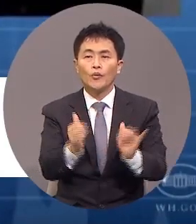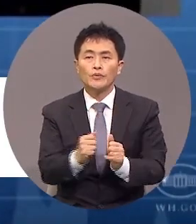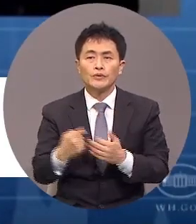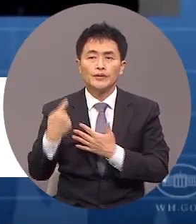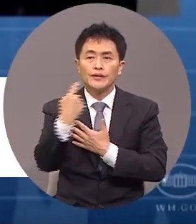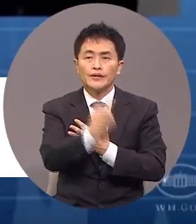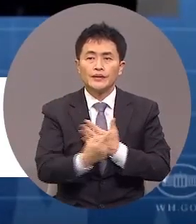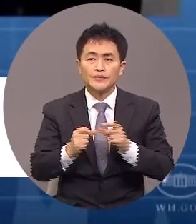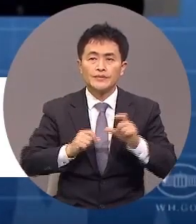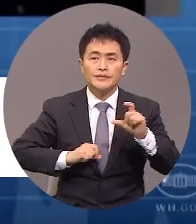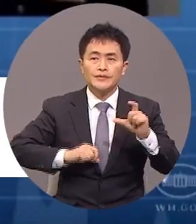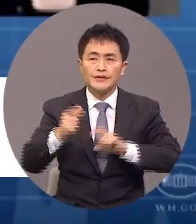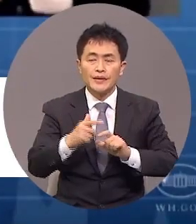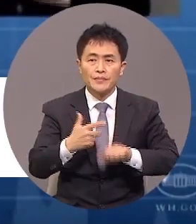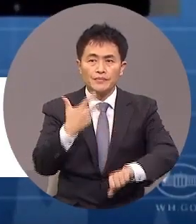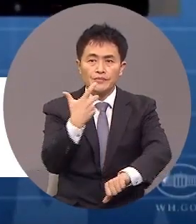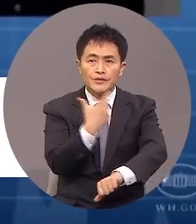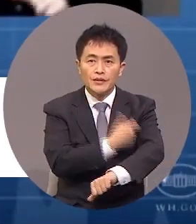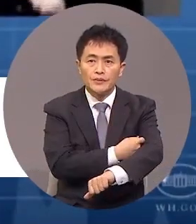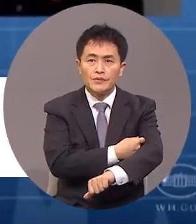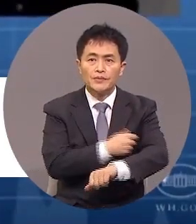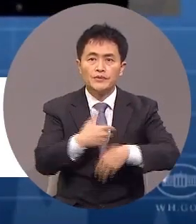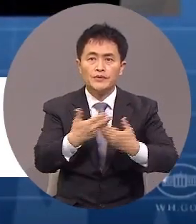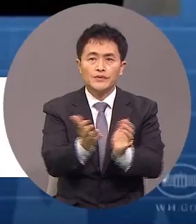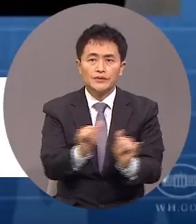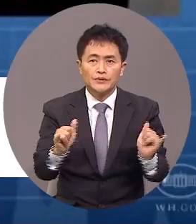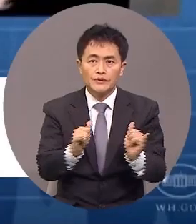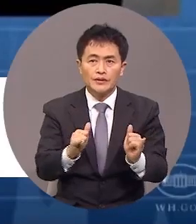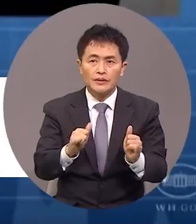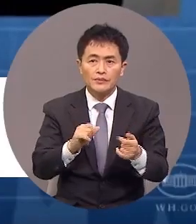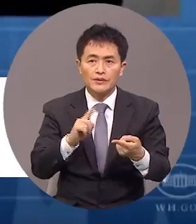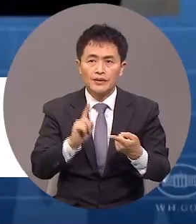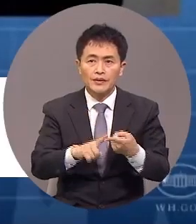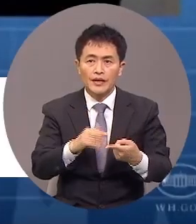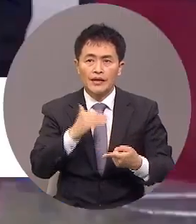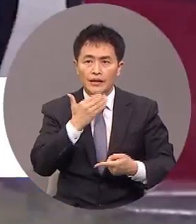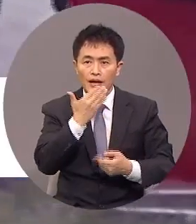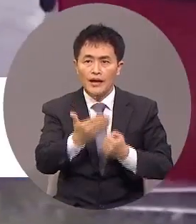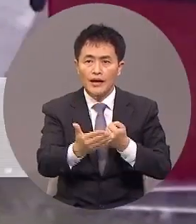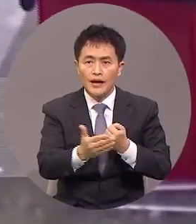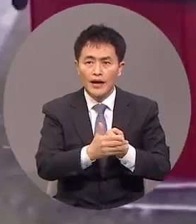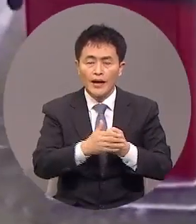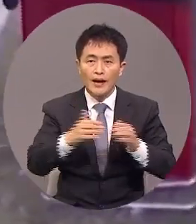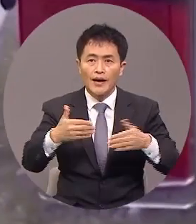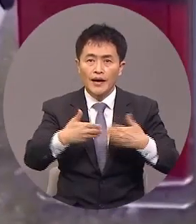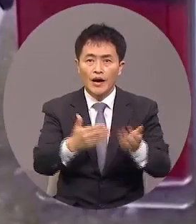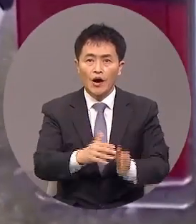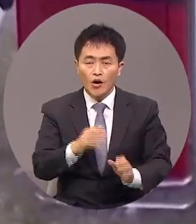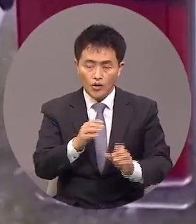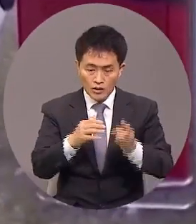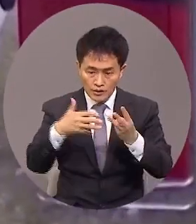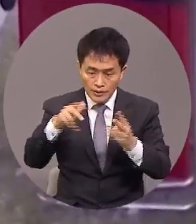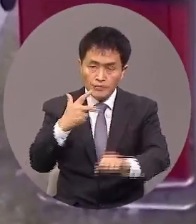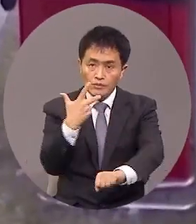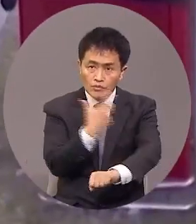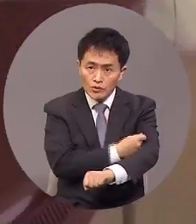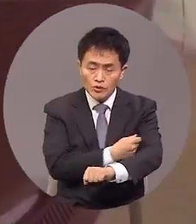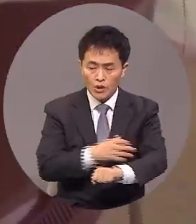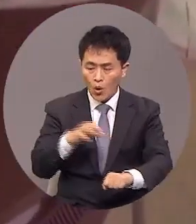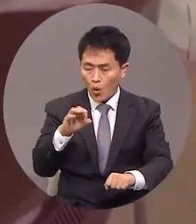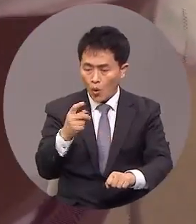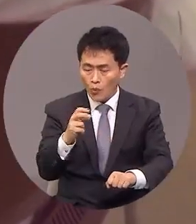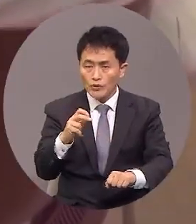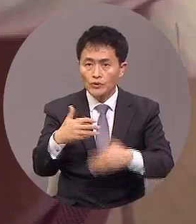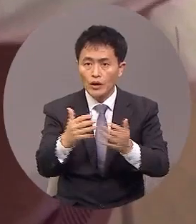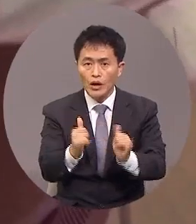symptoms, which is what we would expect from a group of fully vaccinated individuals. 또 부스터샷이 오미크론 예방에 효과가 있다는